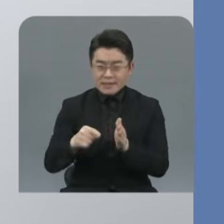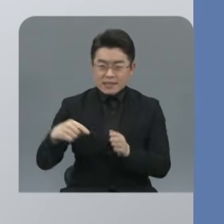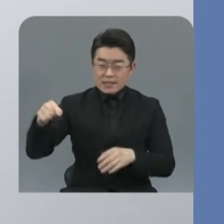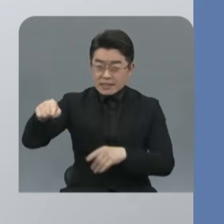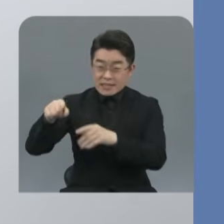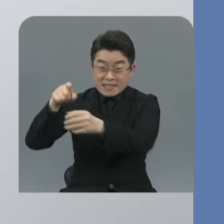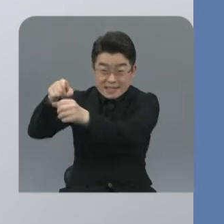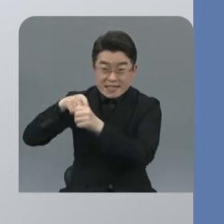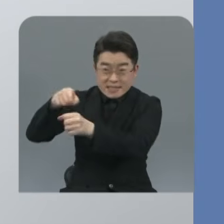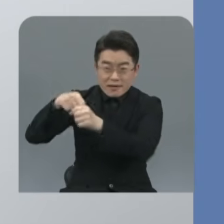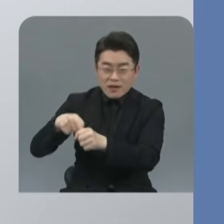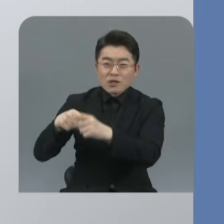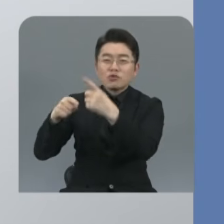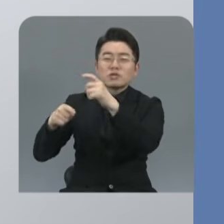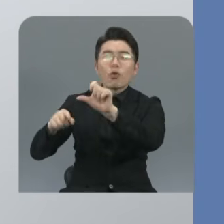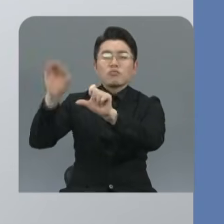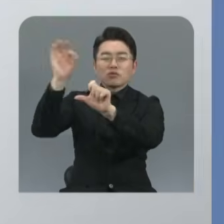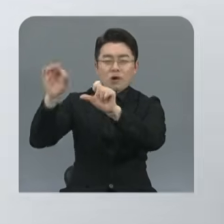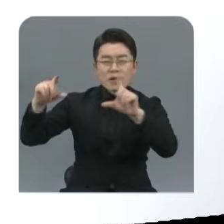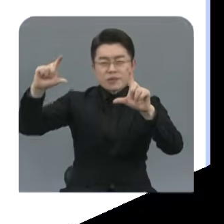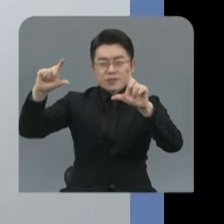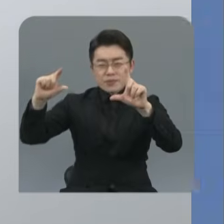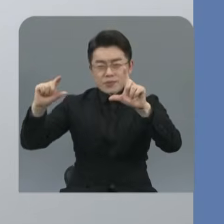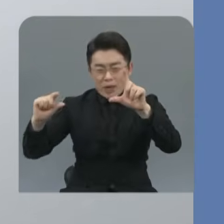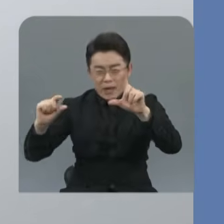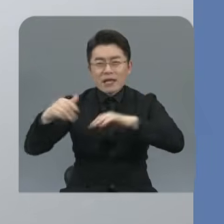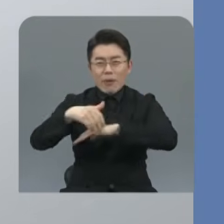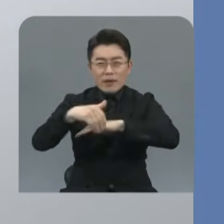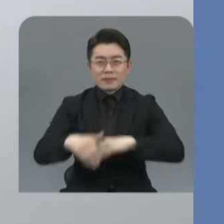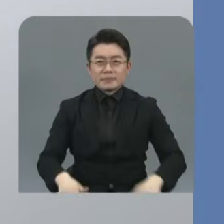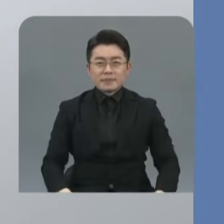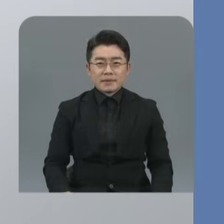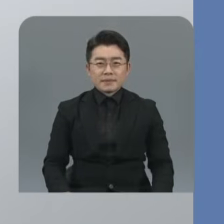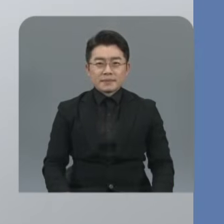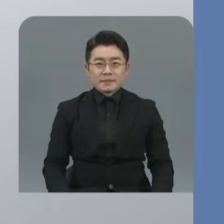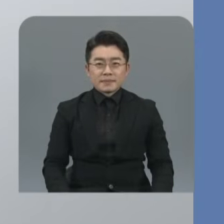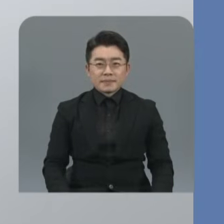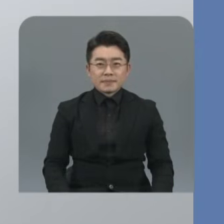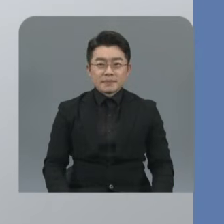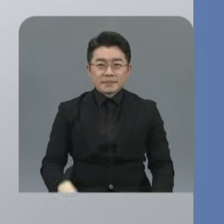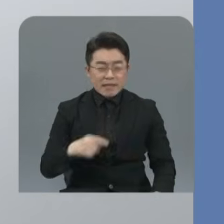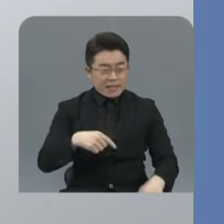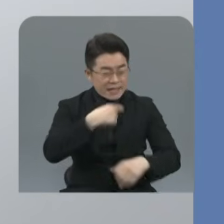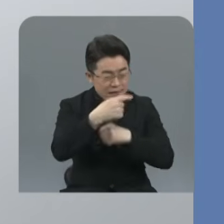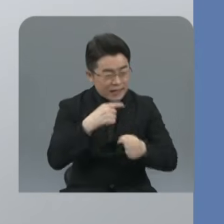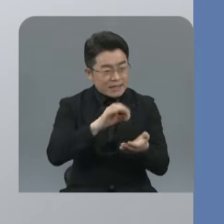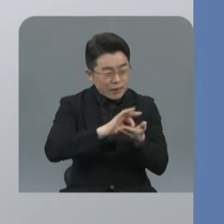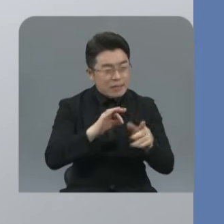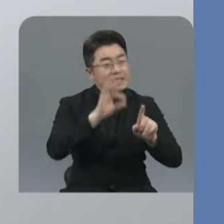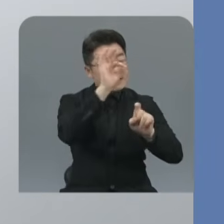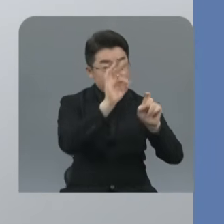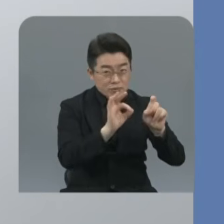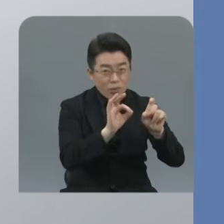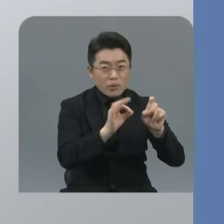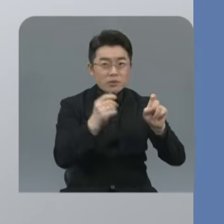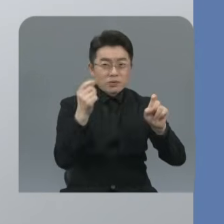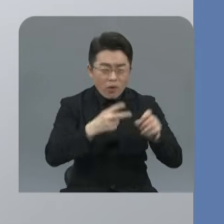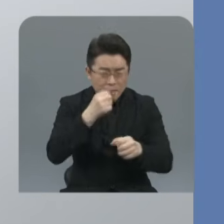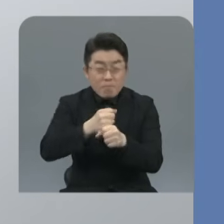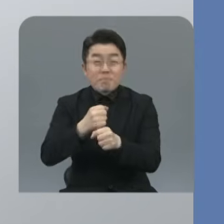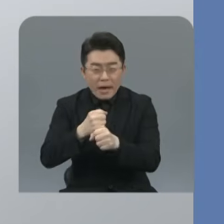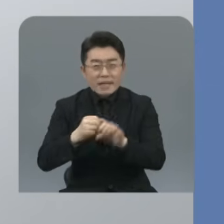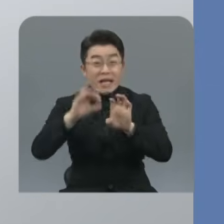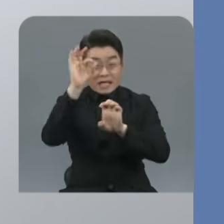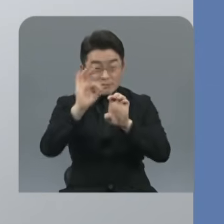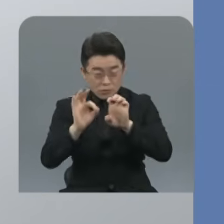의존도를 65% 미만으로 줄이기로 했습니다. 연간 소비량의 최소 10%, 가공 물량의 40%는